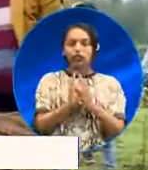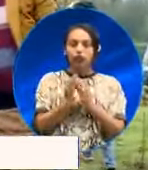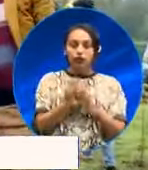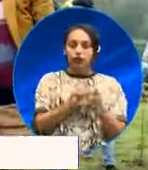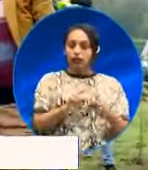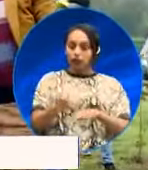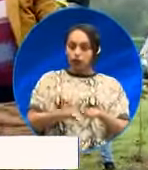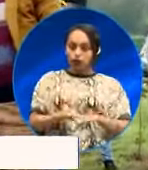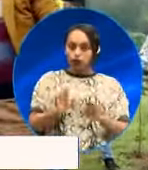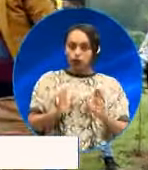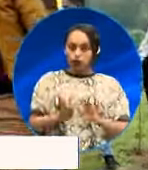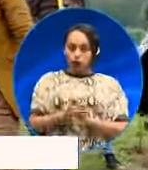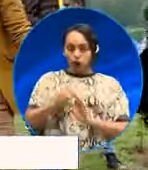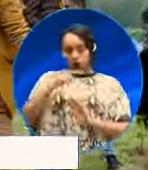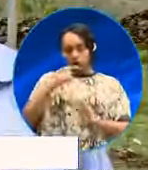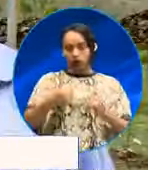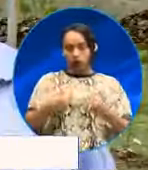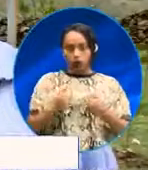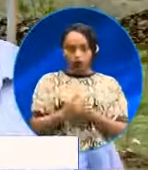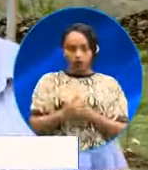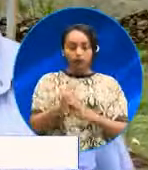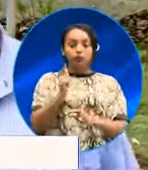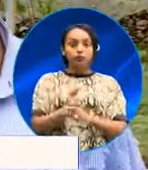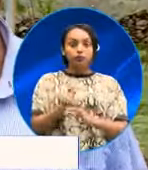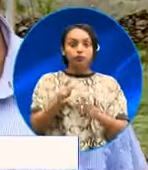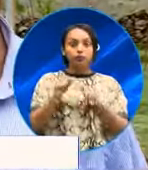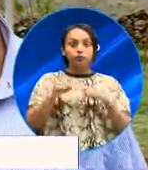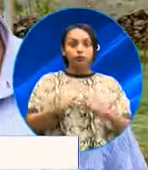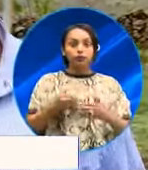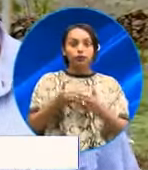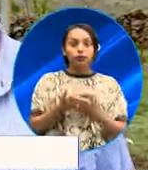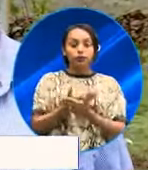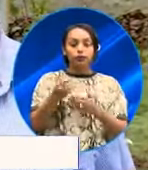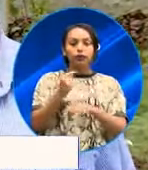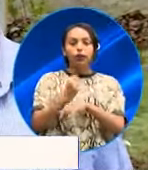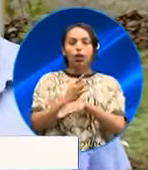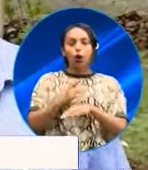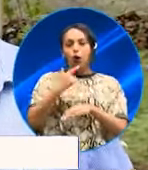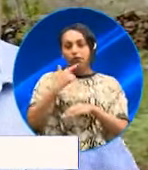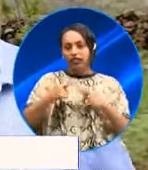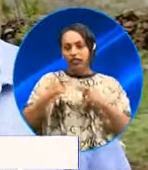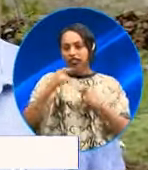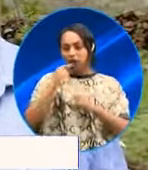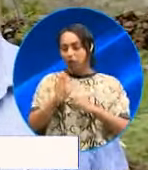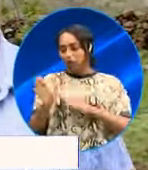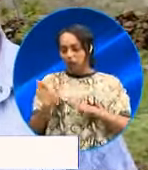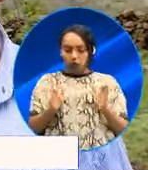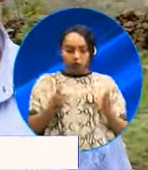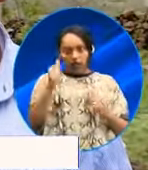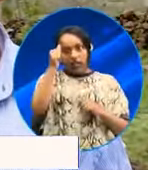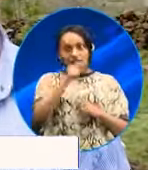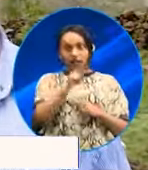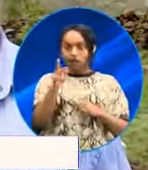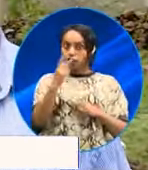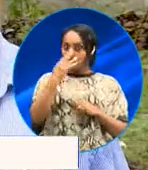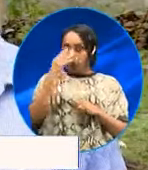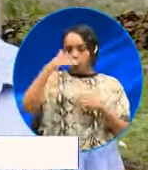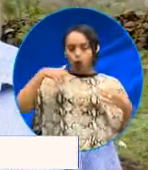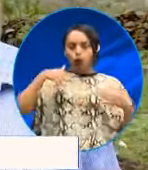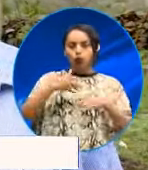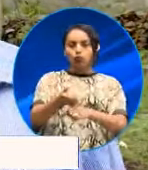እንክብካቤ እንደሚያደርጉላቸውም ጠቁመዋል። በእርግጥ እንግዲህ እስከ ዛሬ ድረስ እንግዲህ ተቃዋሚ ሲባል ያው እግራና ቀኝ እናንተም እንደምታውቁት